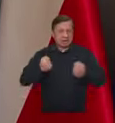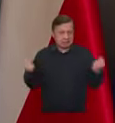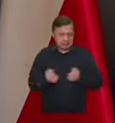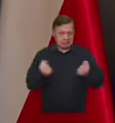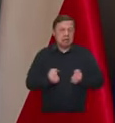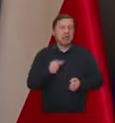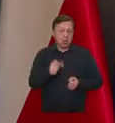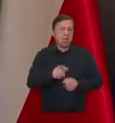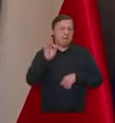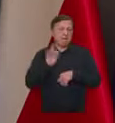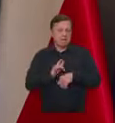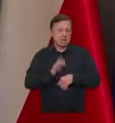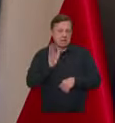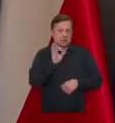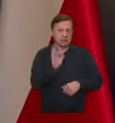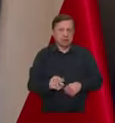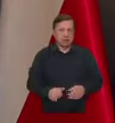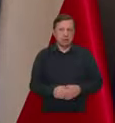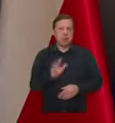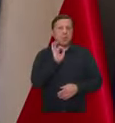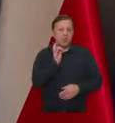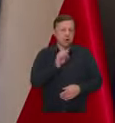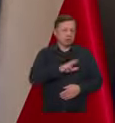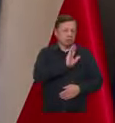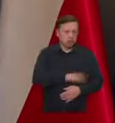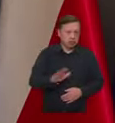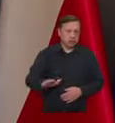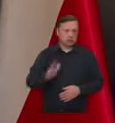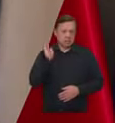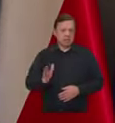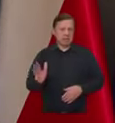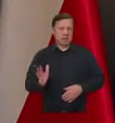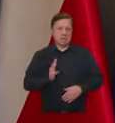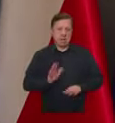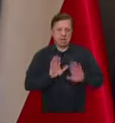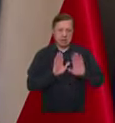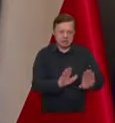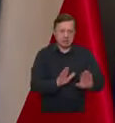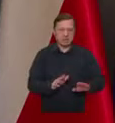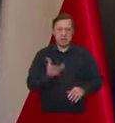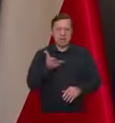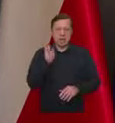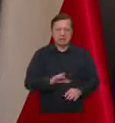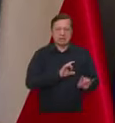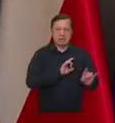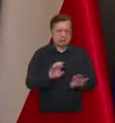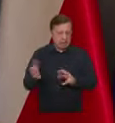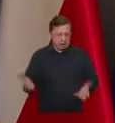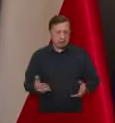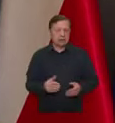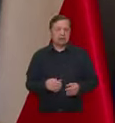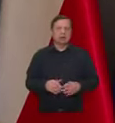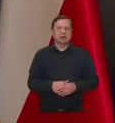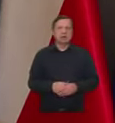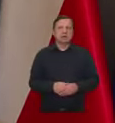pewno doprowadzimy do tego, że po pierwsze nasza młodzież, nasze dzieci będą bezpieczniejsze, nie będą narażone na chorobę, ale także